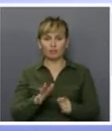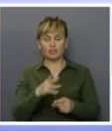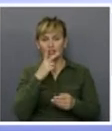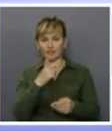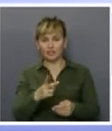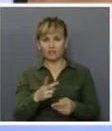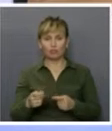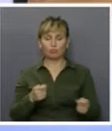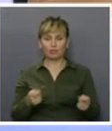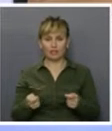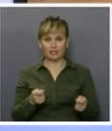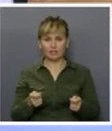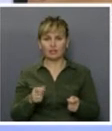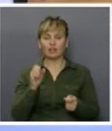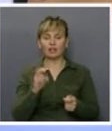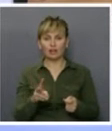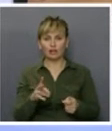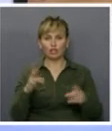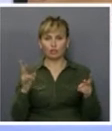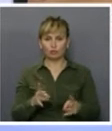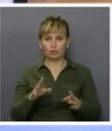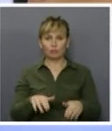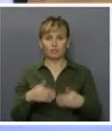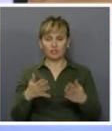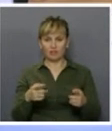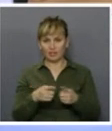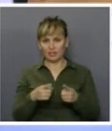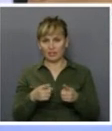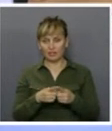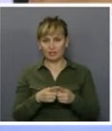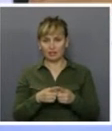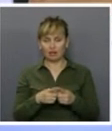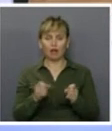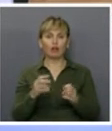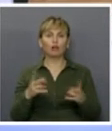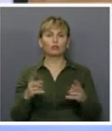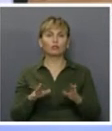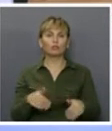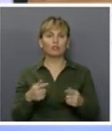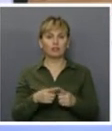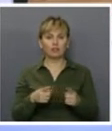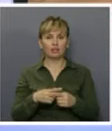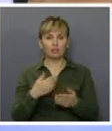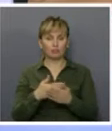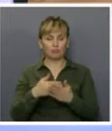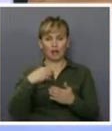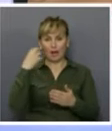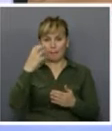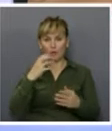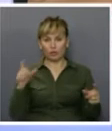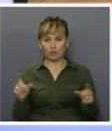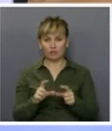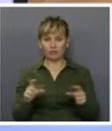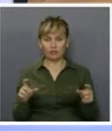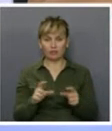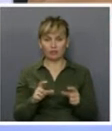самих управленцев, как нужно предоставлять аренду. А как нужно предоставлять аренду? На примере Апорта. Так. Почему